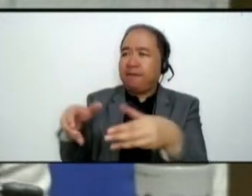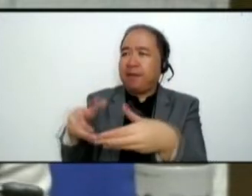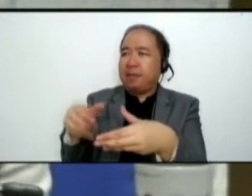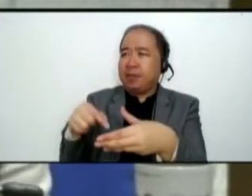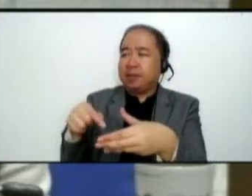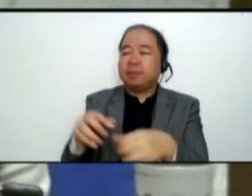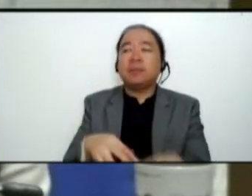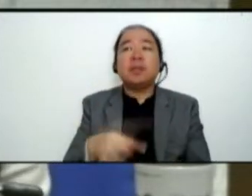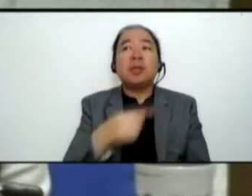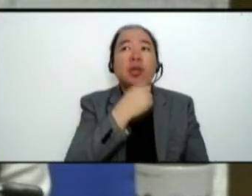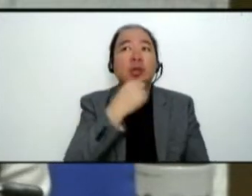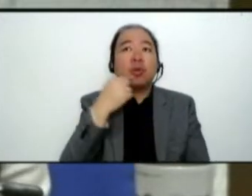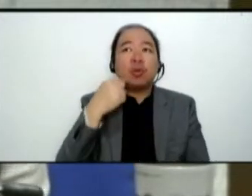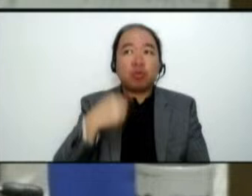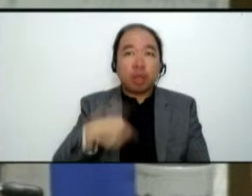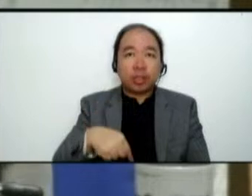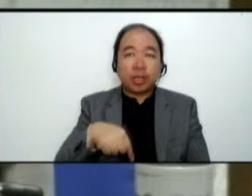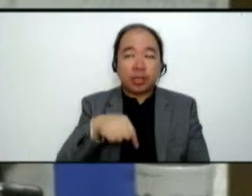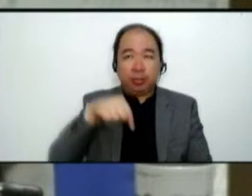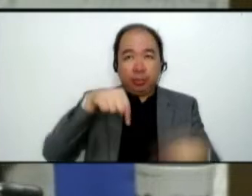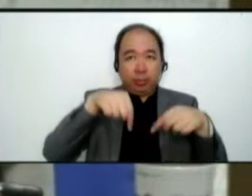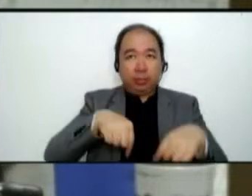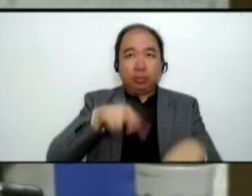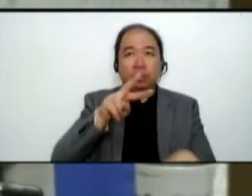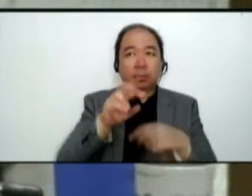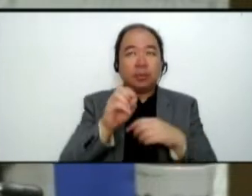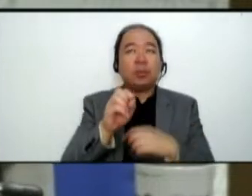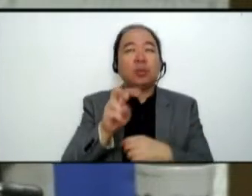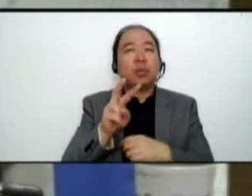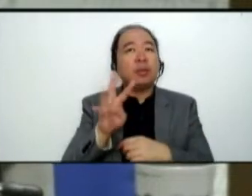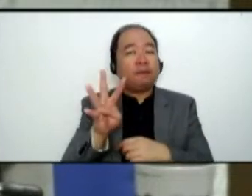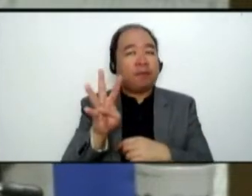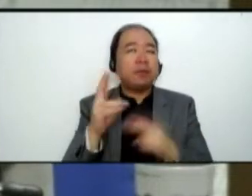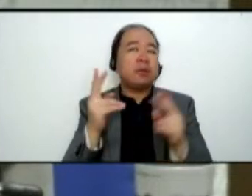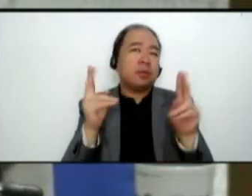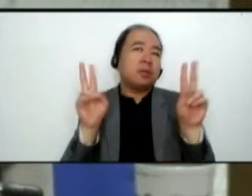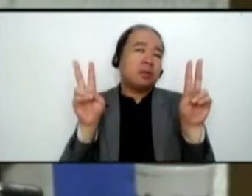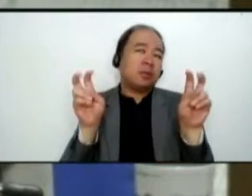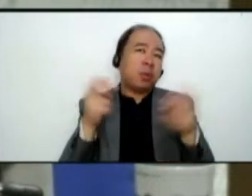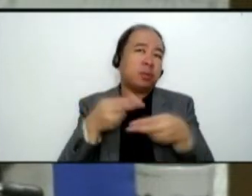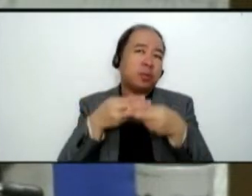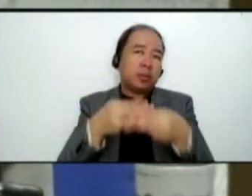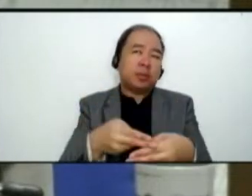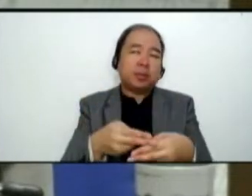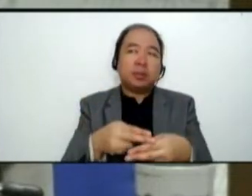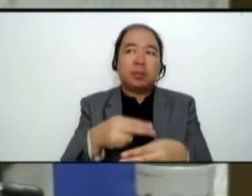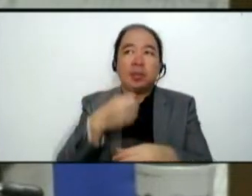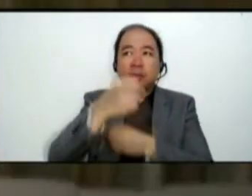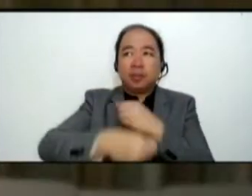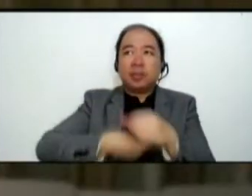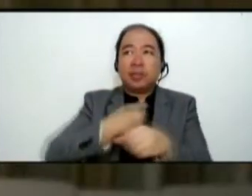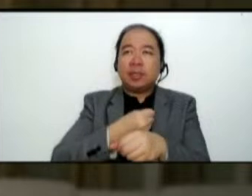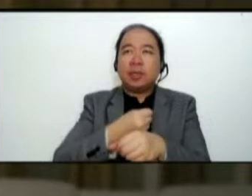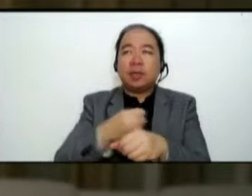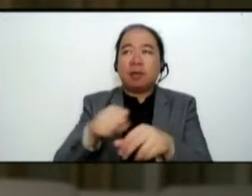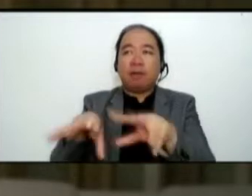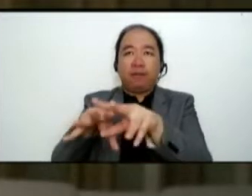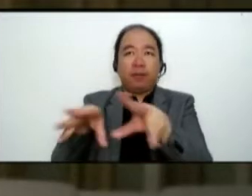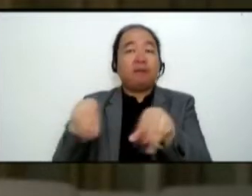семья. Забота государства, поддержка и внимание должны охватывать граждан всех возрастов, но особенно старшего